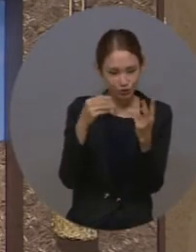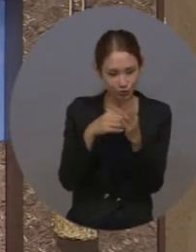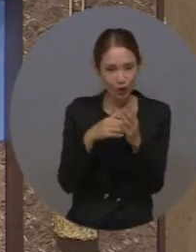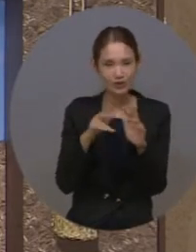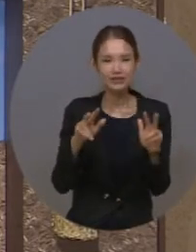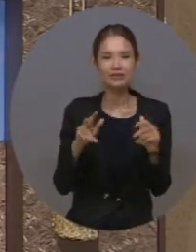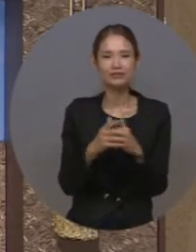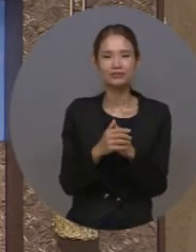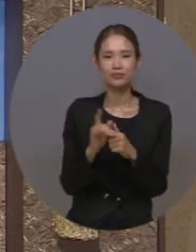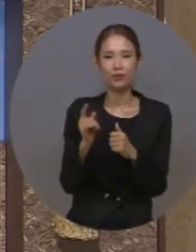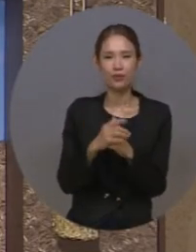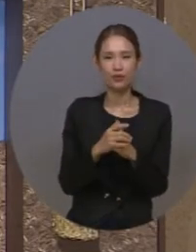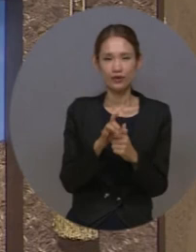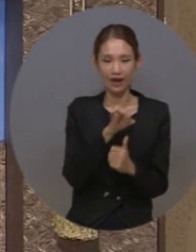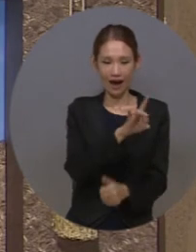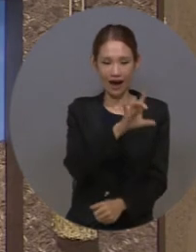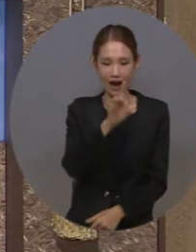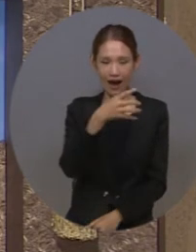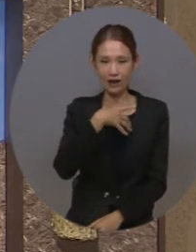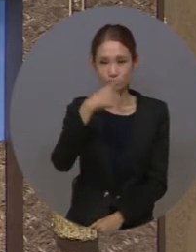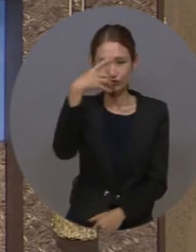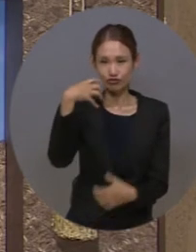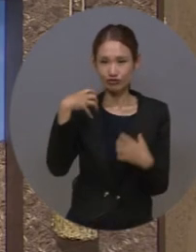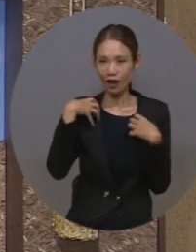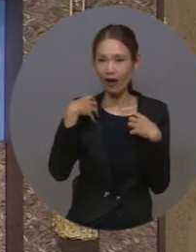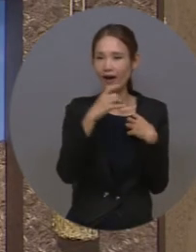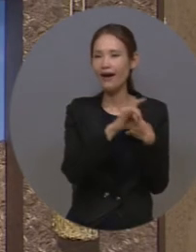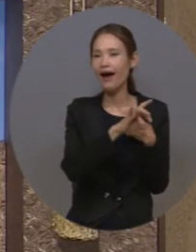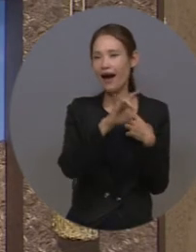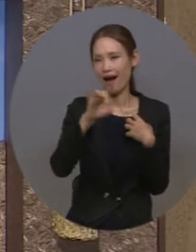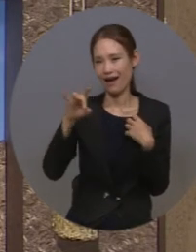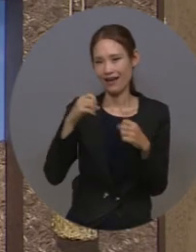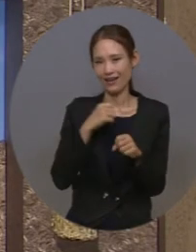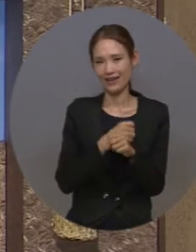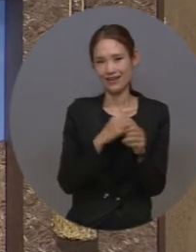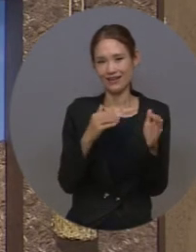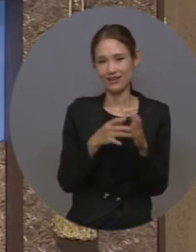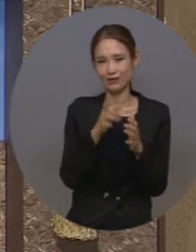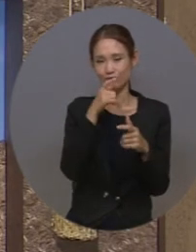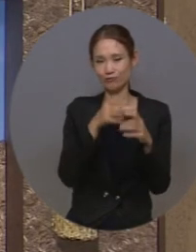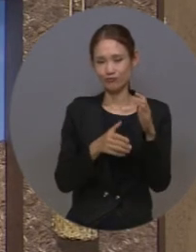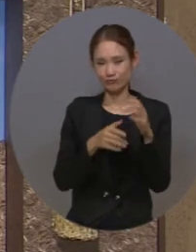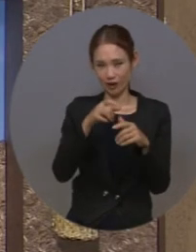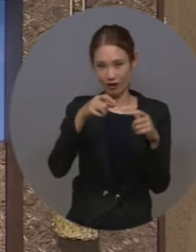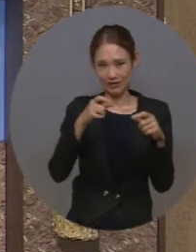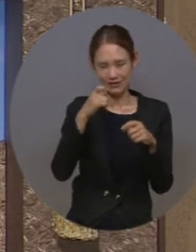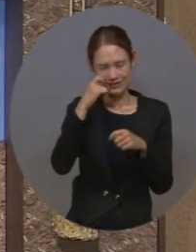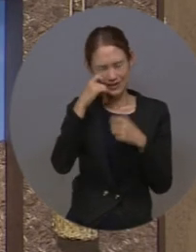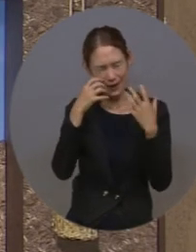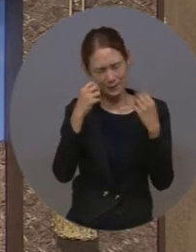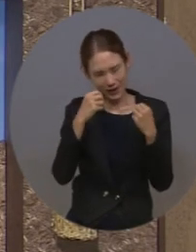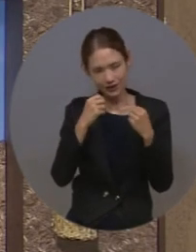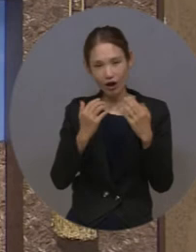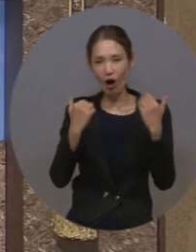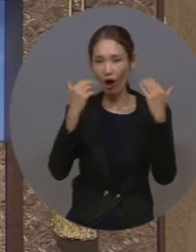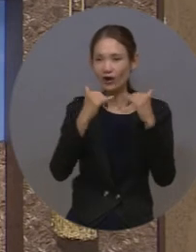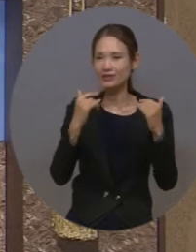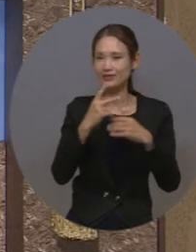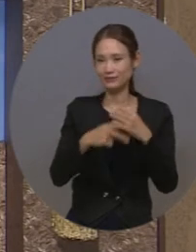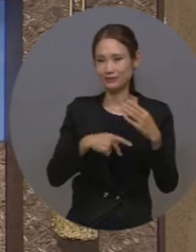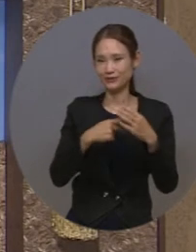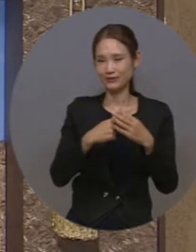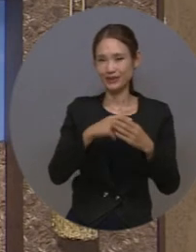지금은 그 각 구청에서도 다 하고 그래서 아주 그냥 수원에 인기 있는 어르신 프로그램이 됐습니다.